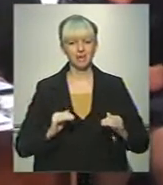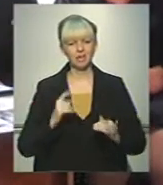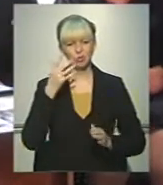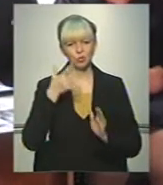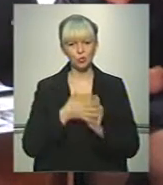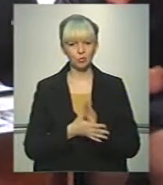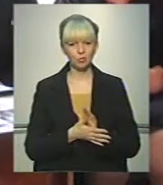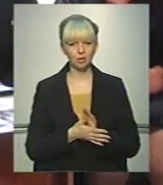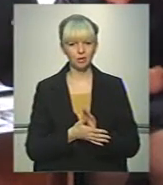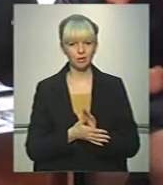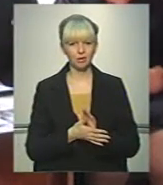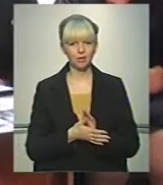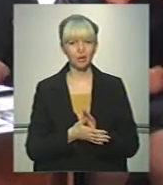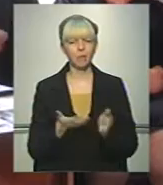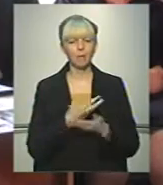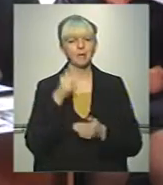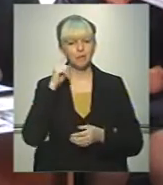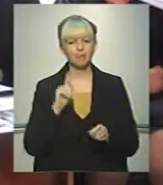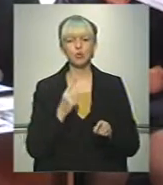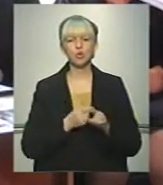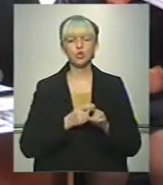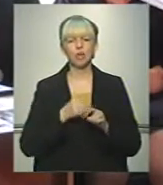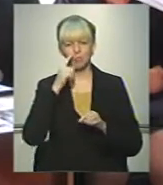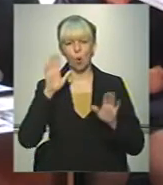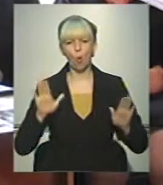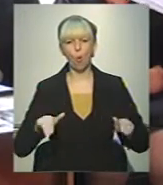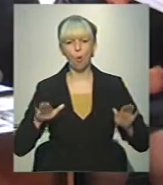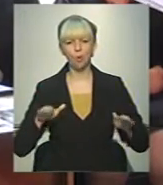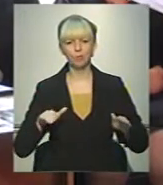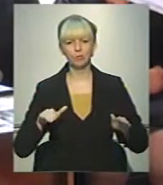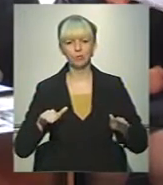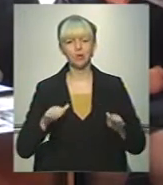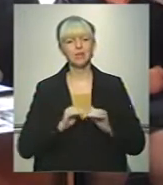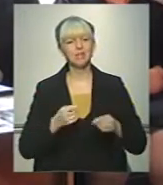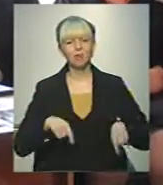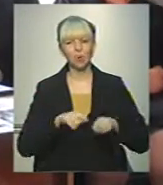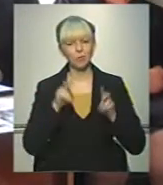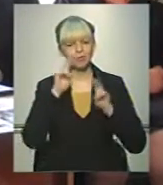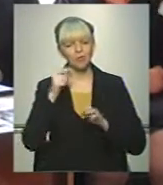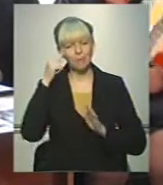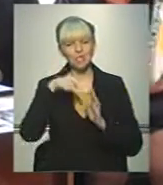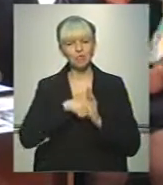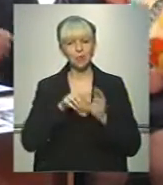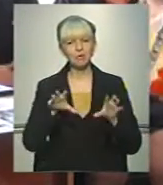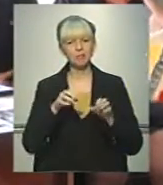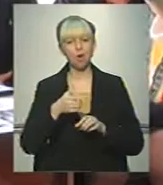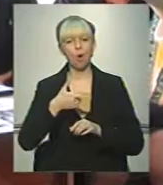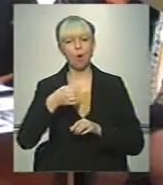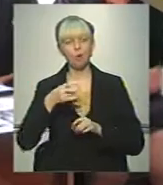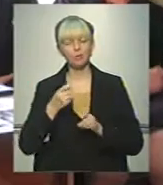зрозуміти. Ми знаємо, що це за голуб і так далі. Діти ще цього не знають, але вони свідомо сприймають. Голуб нам